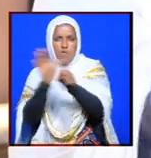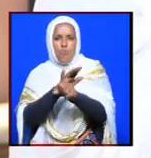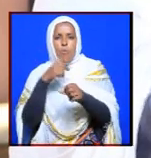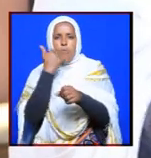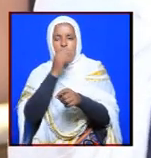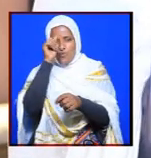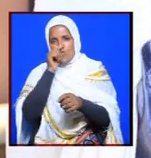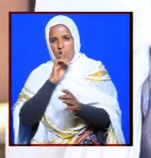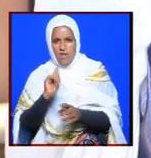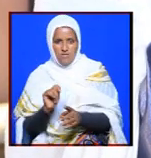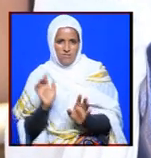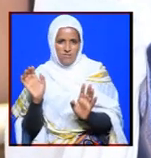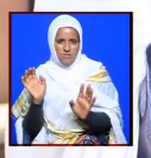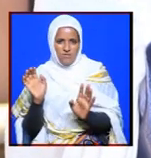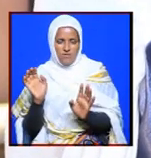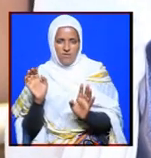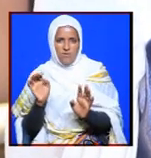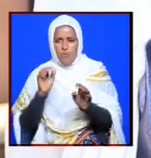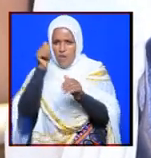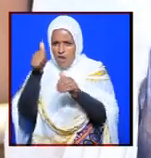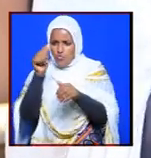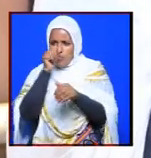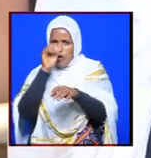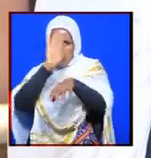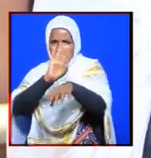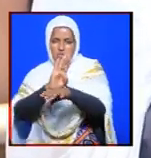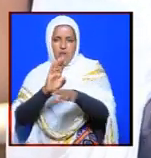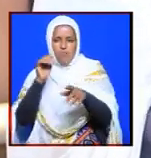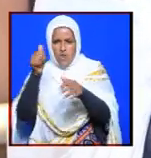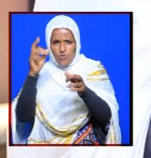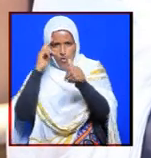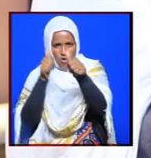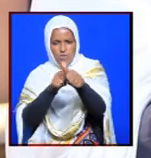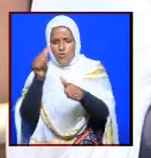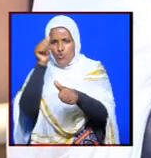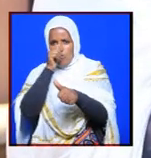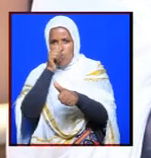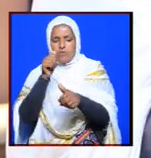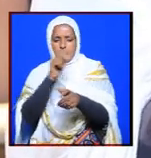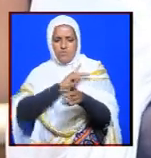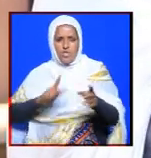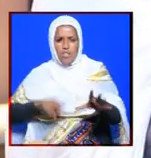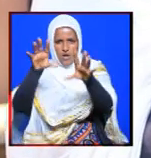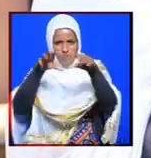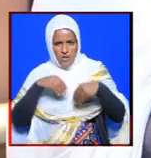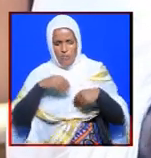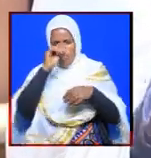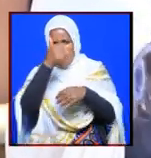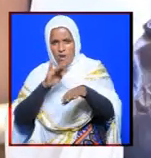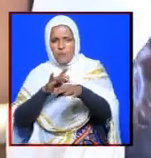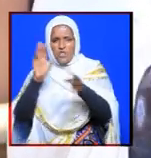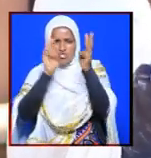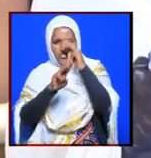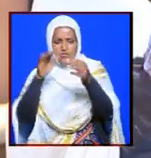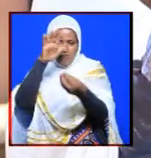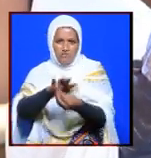ይሄን ሁሉ የምታሟላ ደግሞ የኢትዮጵያ ቤተክርስቲያን ናት። በራሷ ፈቃድ፣ በራሷ ሐዋርያ፣ በኢትዮጵያዊ ጃንደረባ የተቀበለች ናት። በማንም